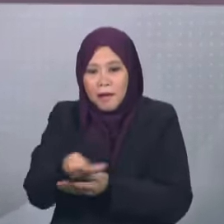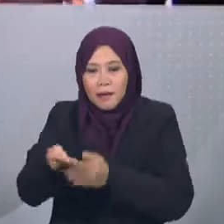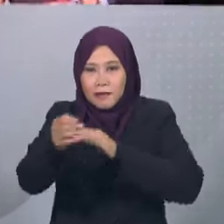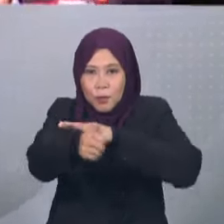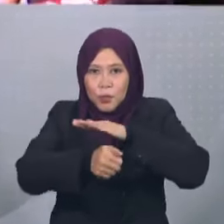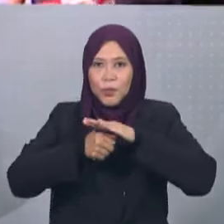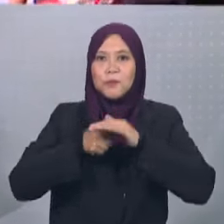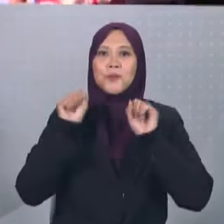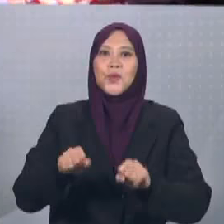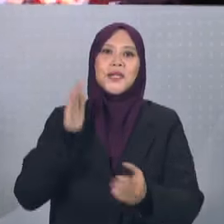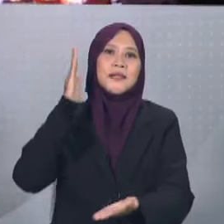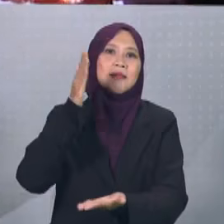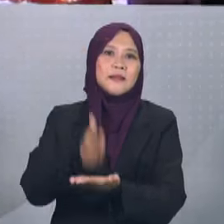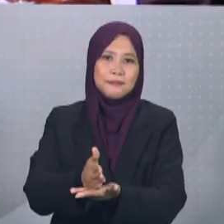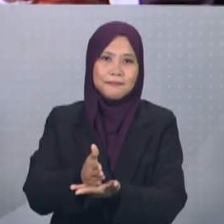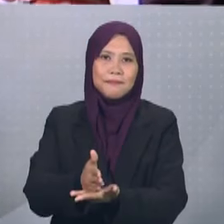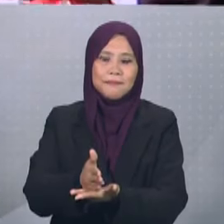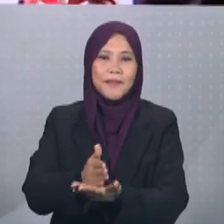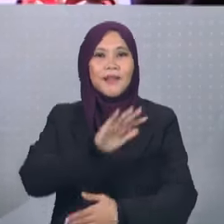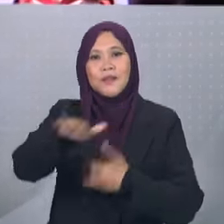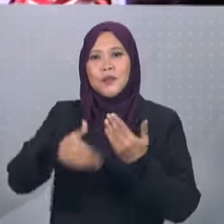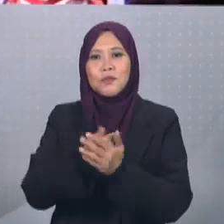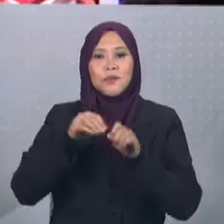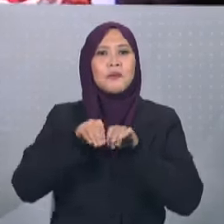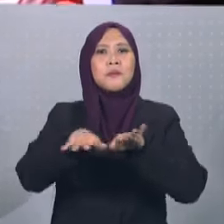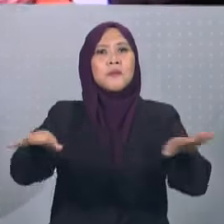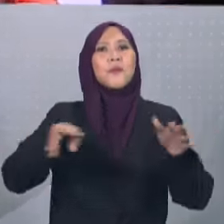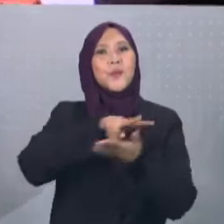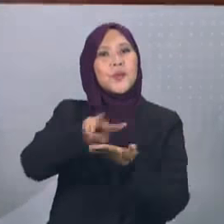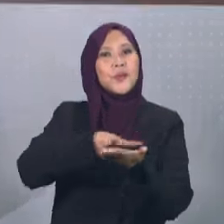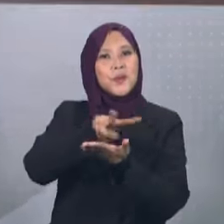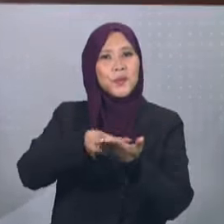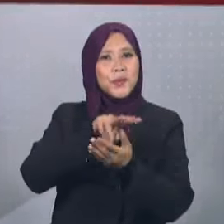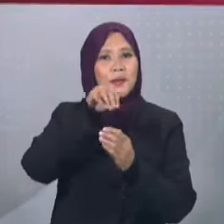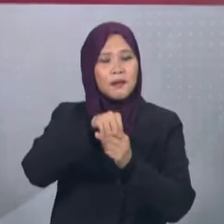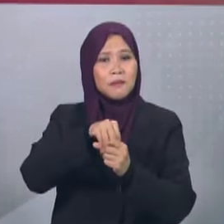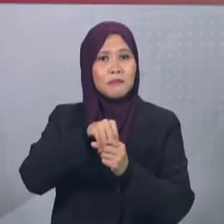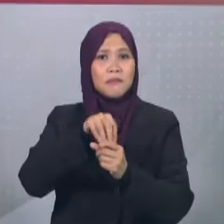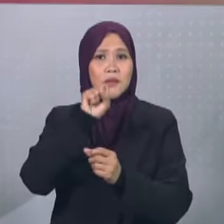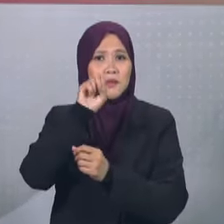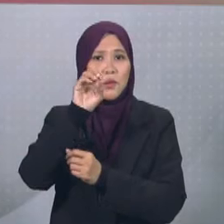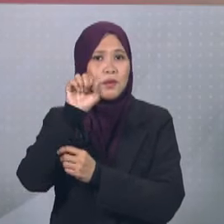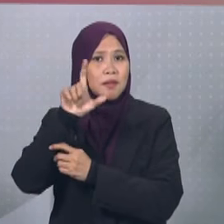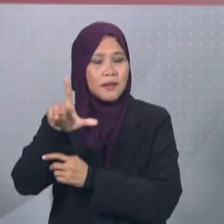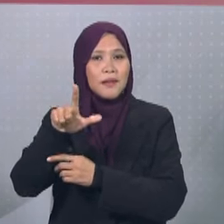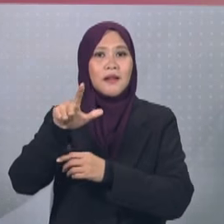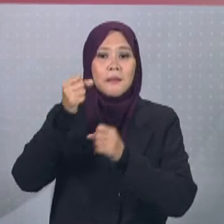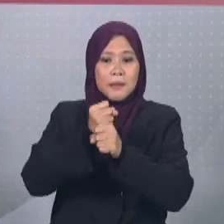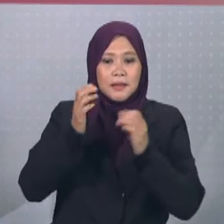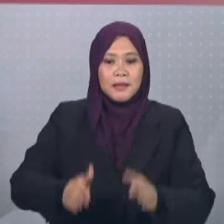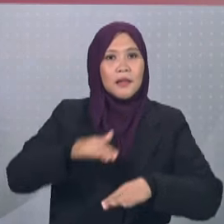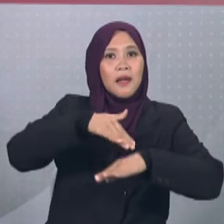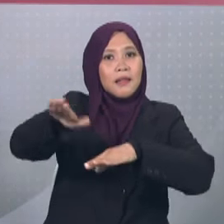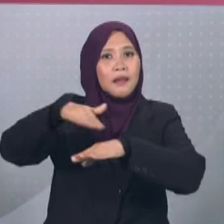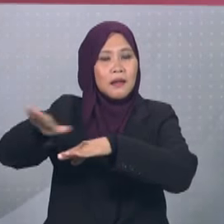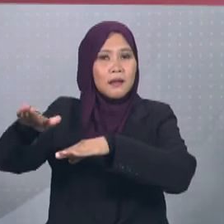lain boleh dihentikan. Sebelum ini juga telah tular sebuah video di laman sosial yang menunjukkan seorang pekerja penghantar makanan